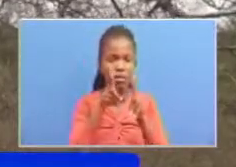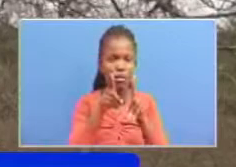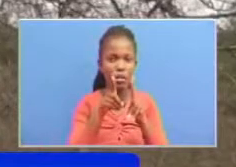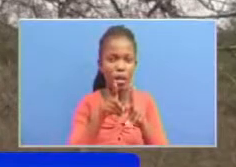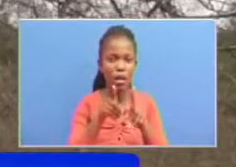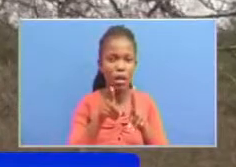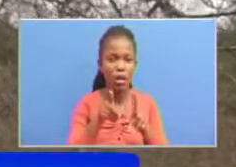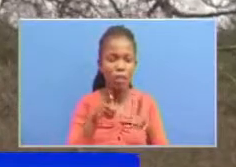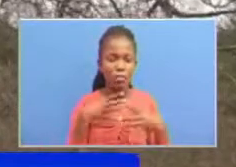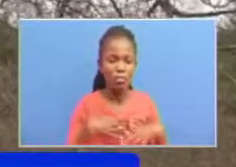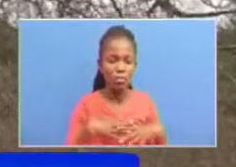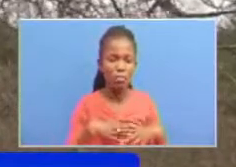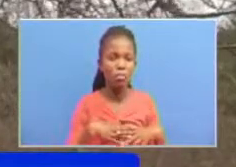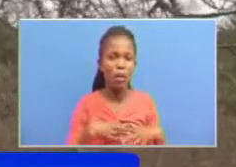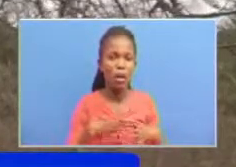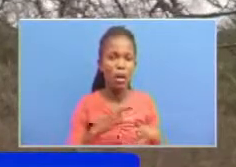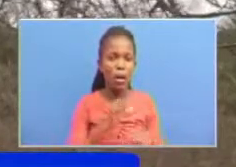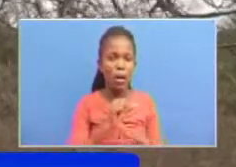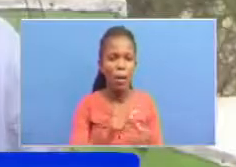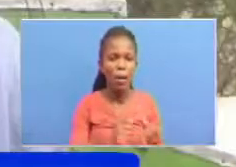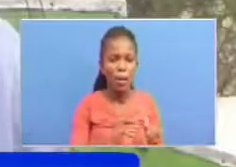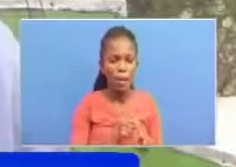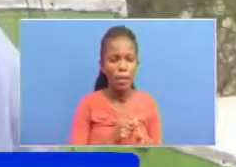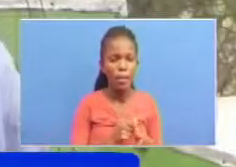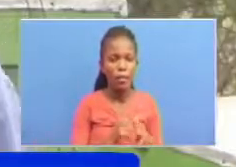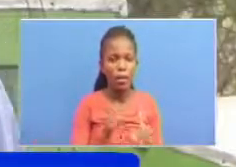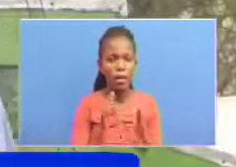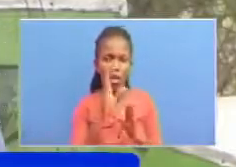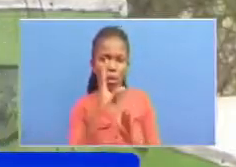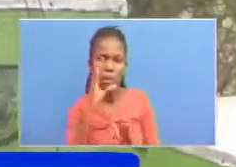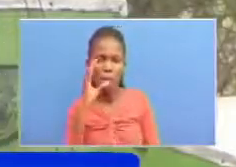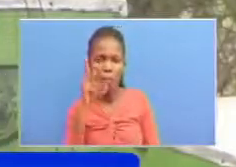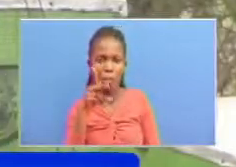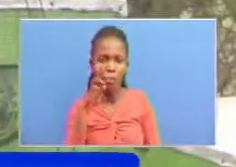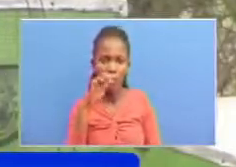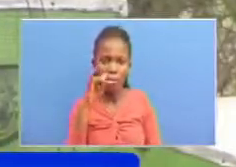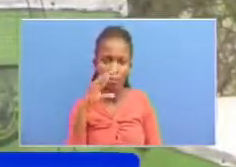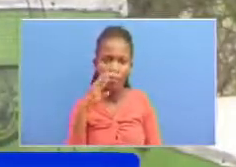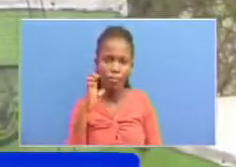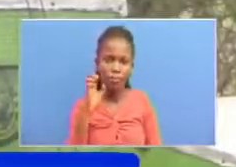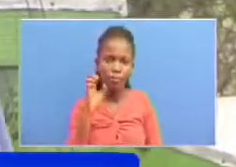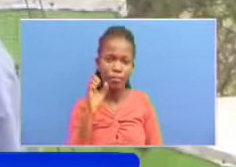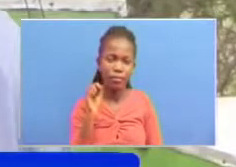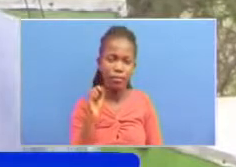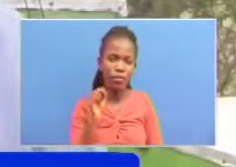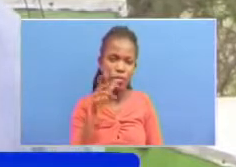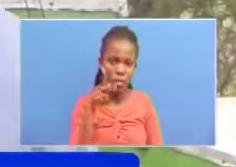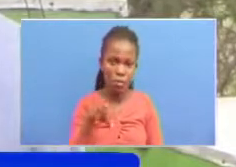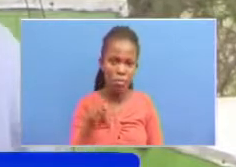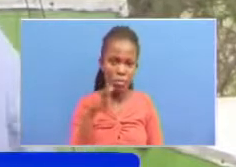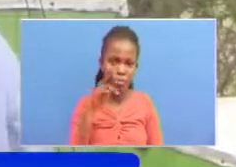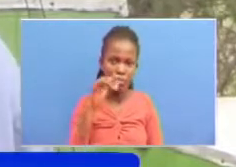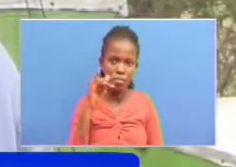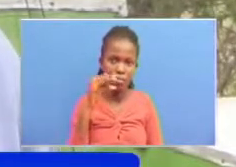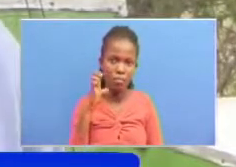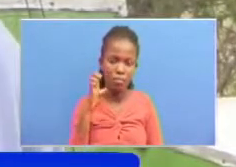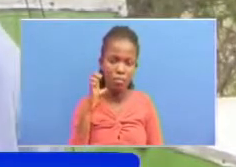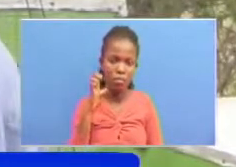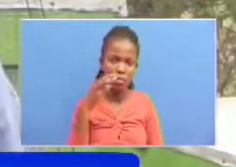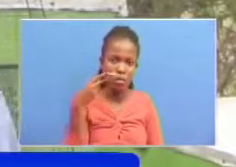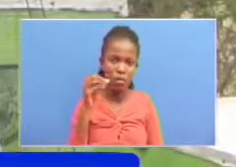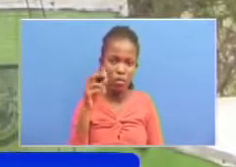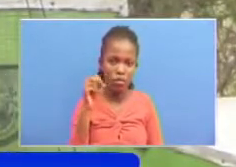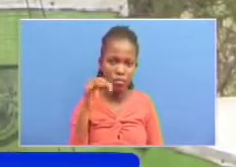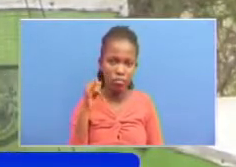yuluwa madhowa mauki wa nzuki. Madhowa mauki kisiyo ni takegi ito cha makindu. Medhi ya wana